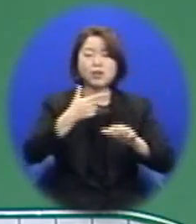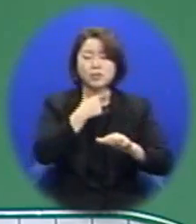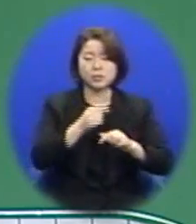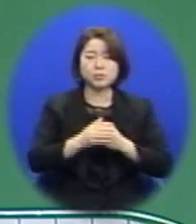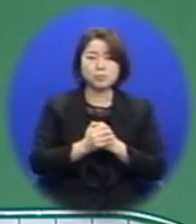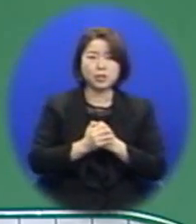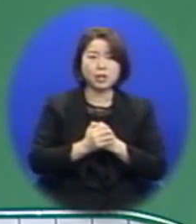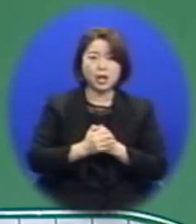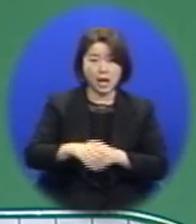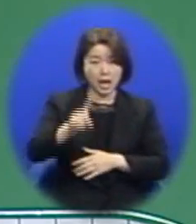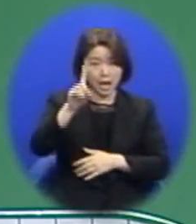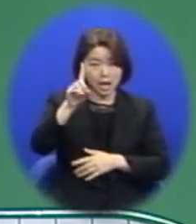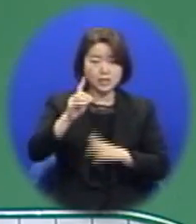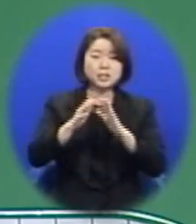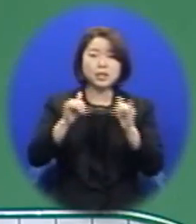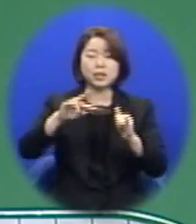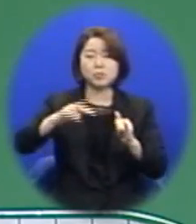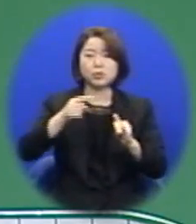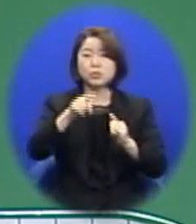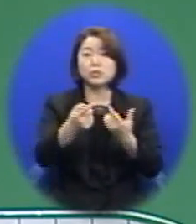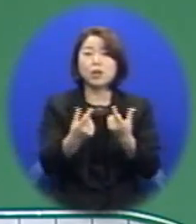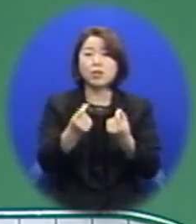한 사람이라도 그런 사람이 있으면